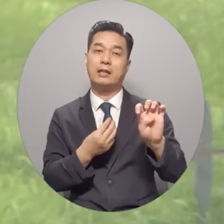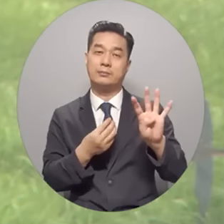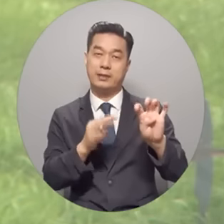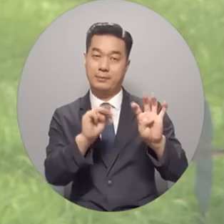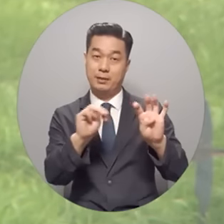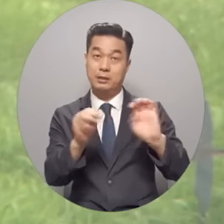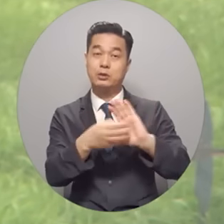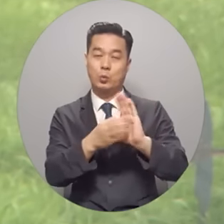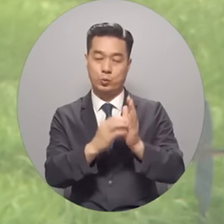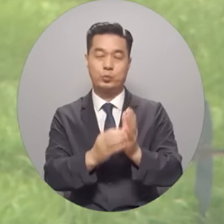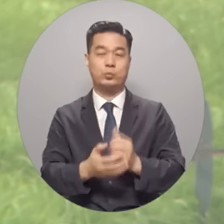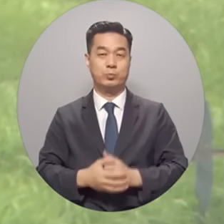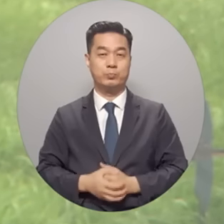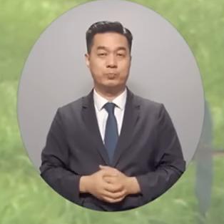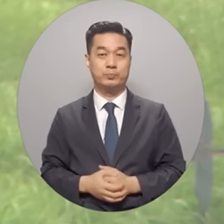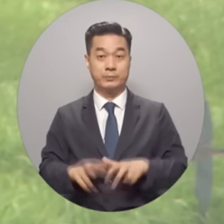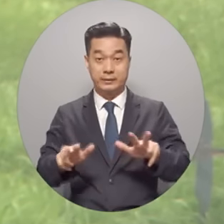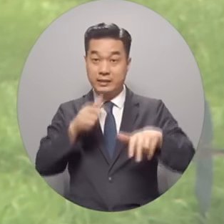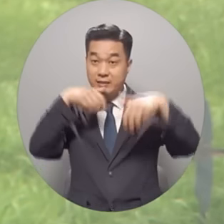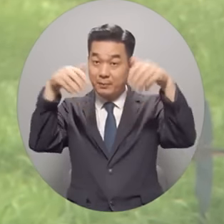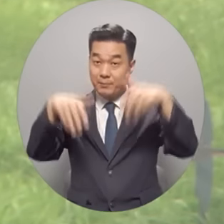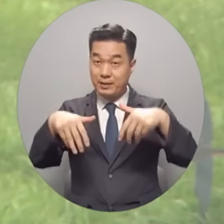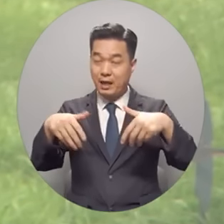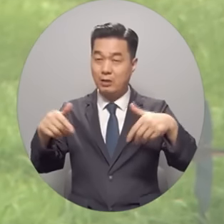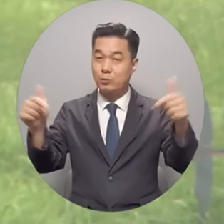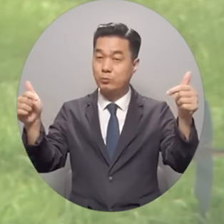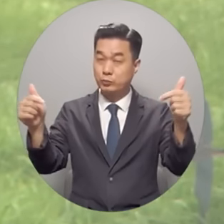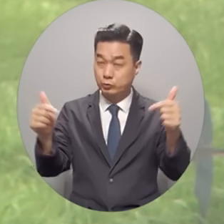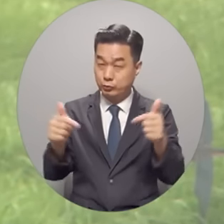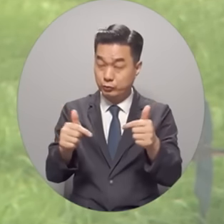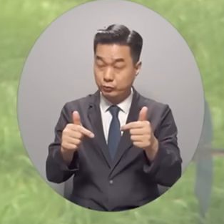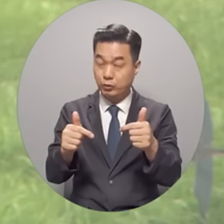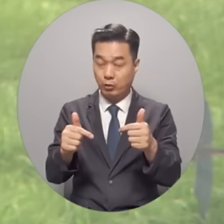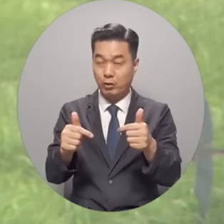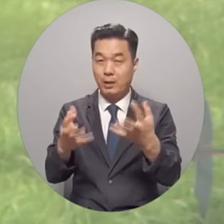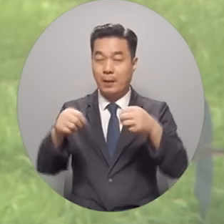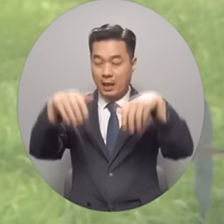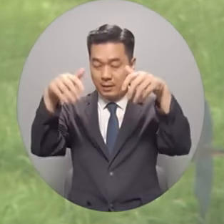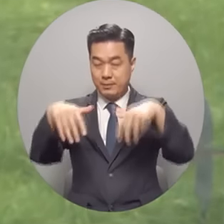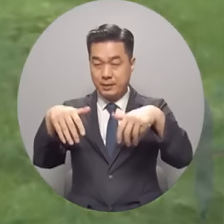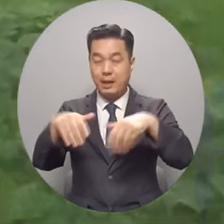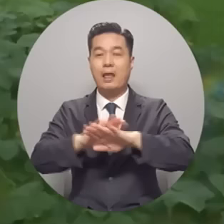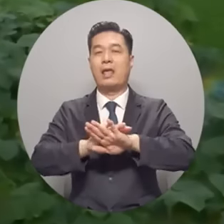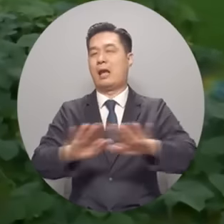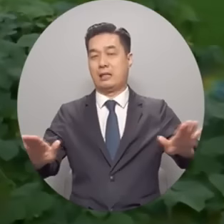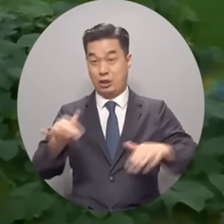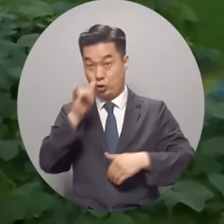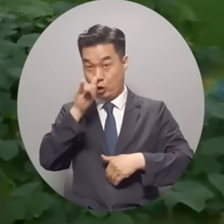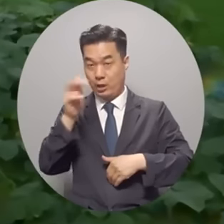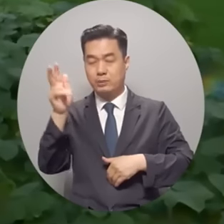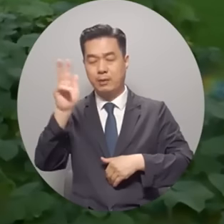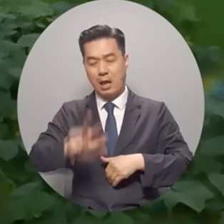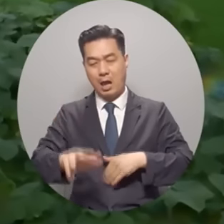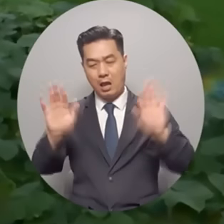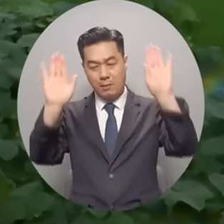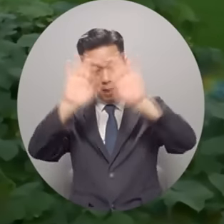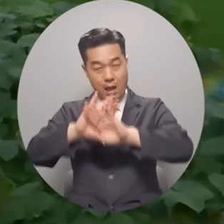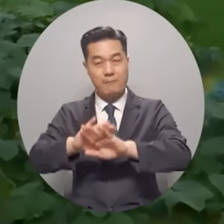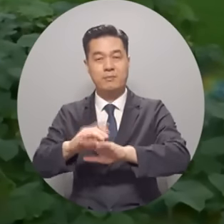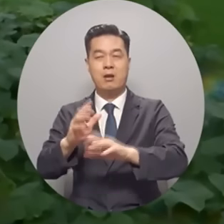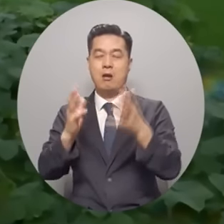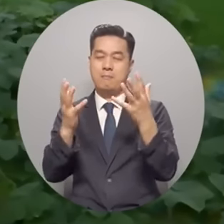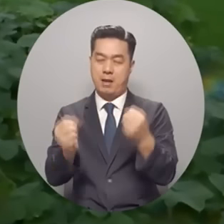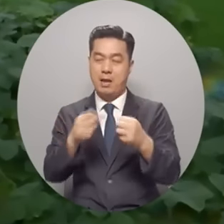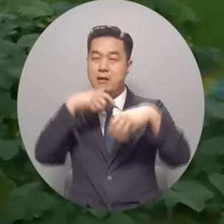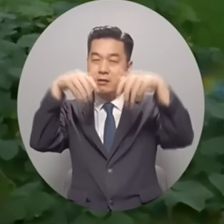비를 기록했습니다 지금은 비가 일시적으로 소강 상태를 보이면서 호 특보가 해제됐습니다 그러나 오늘 밤부터 또 강하고 많은